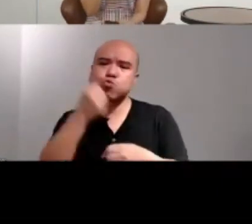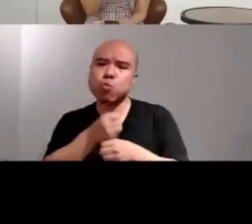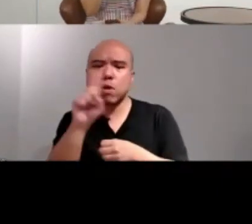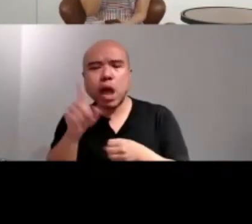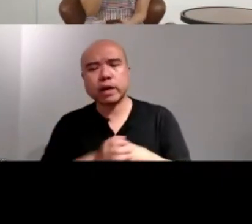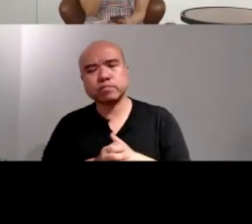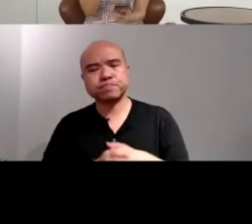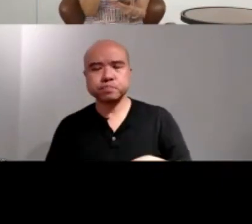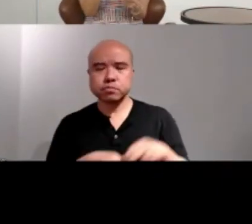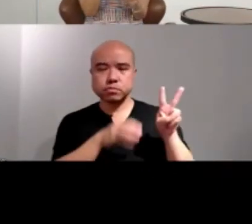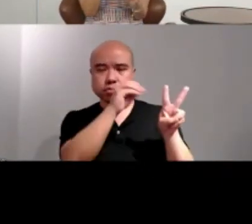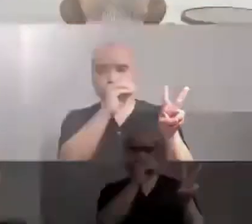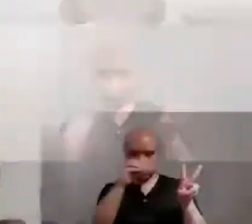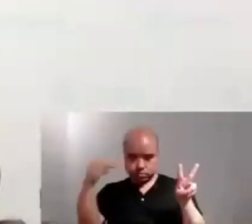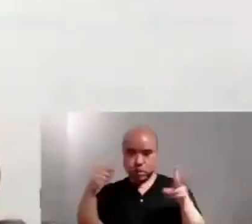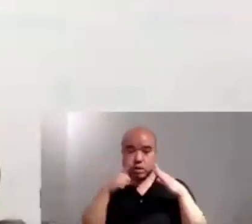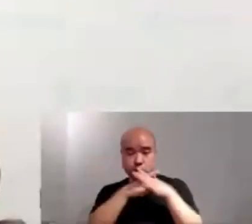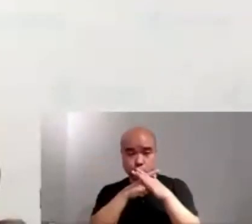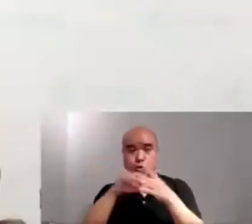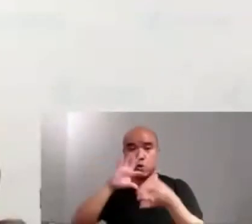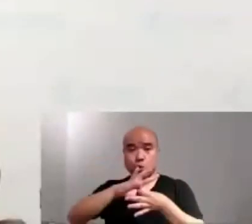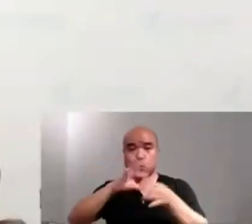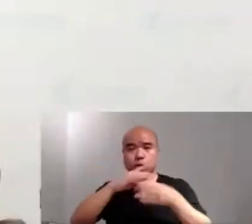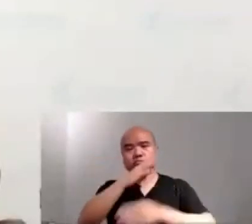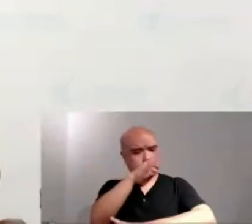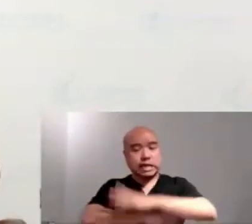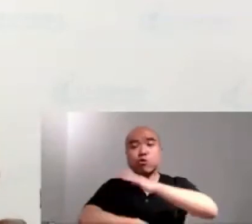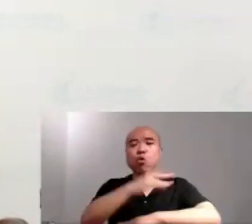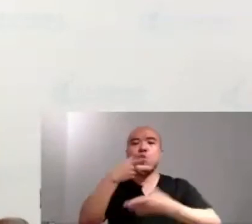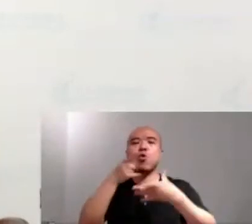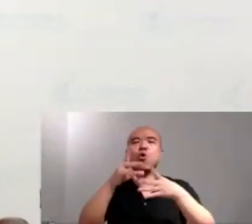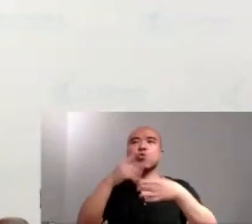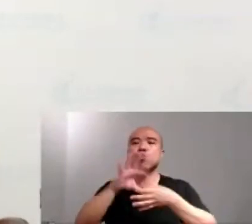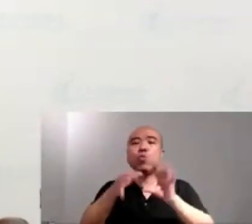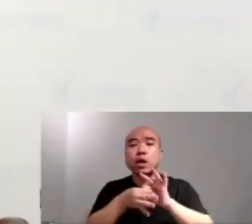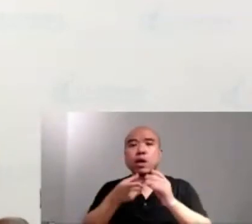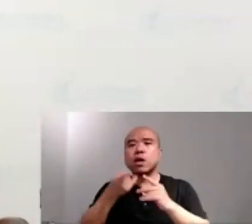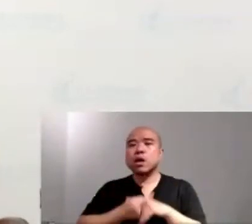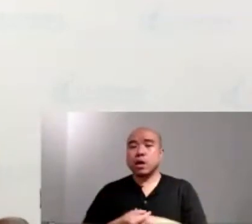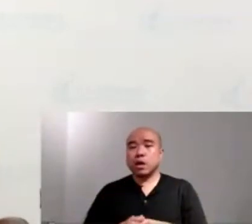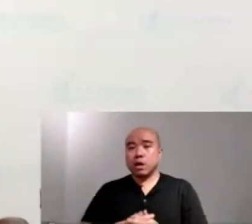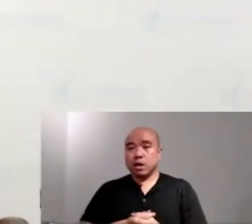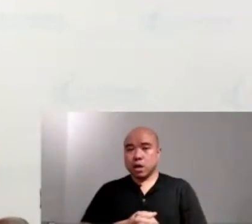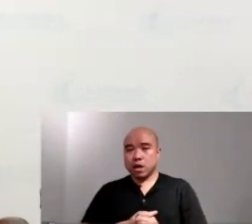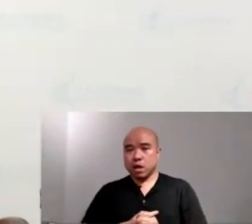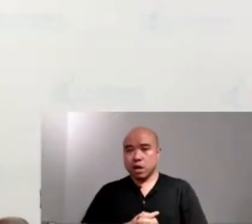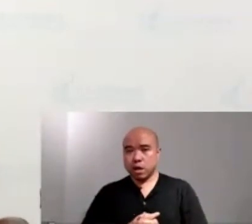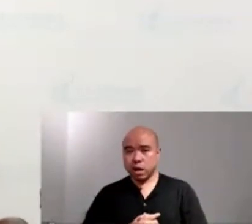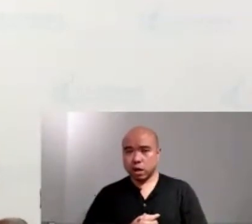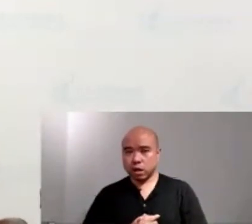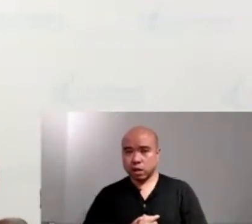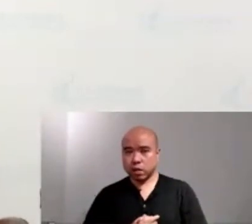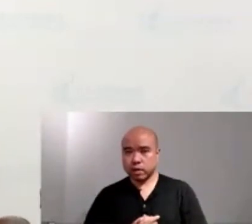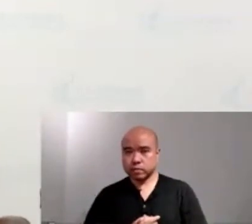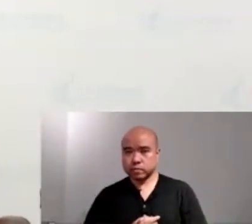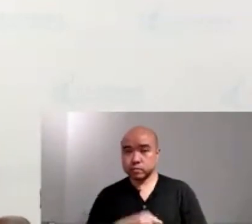2007年特殊奧運之後的幾個月啦，大家如果都記得的話，深水清的話都知道、在汶川那裡